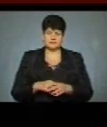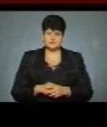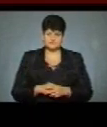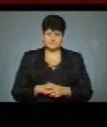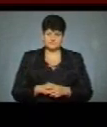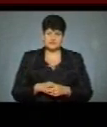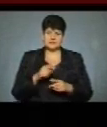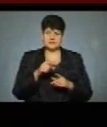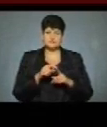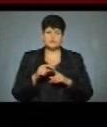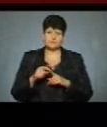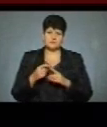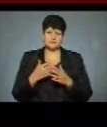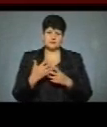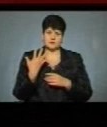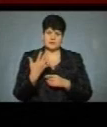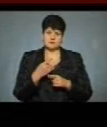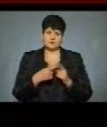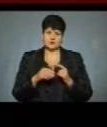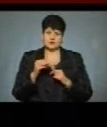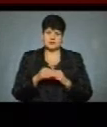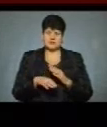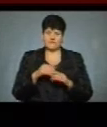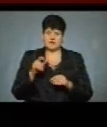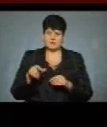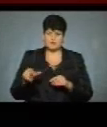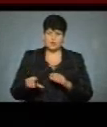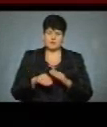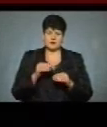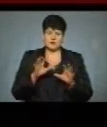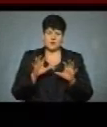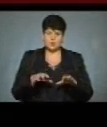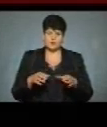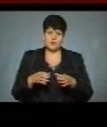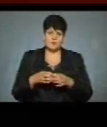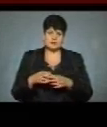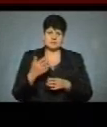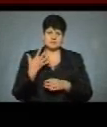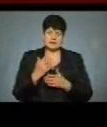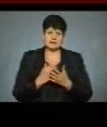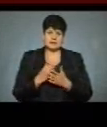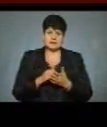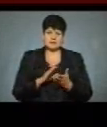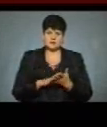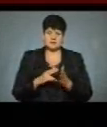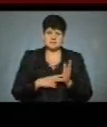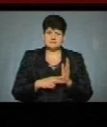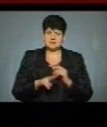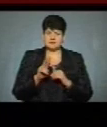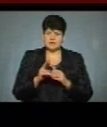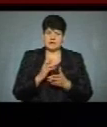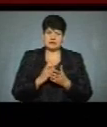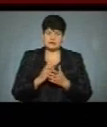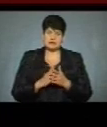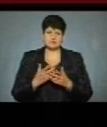Стрихар. За її словами, майже 5,5 тисяч виборців обиратимуть голову громади з 5 кандидатів. Зареєстровано 72 кандидати в